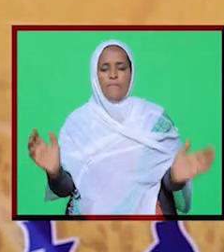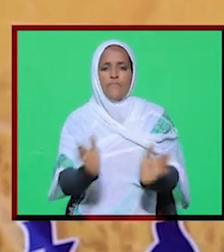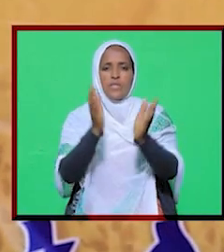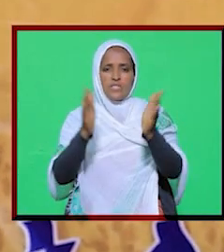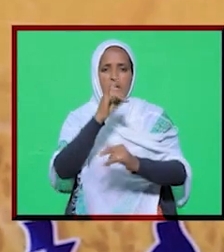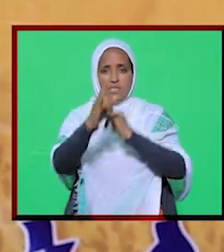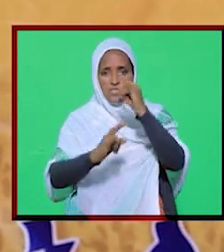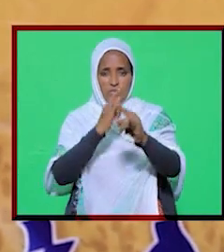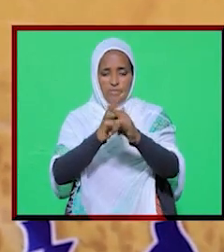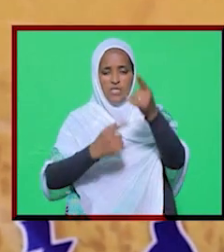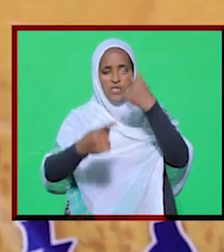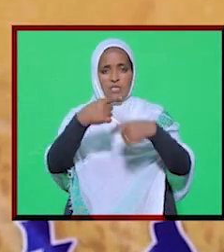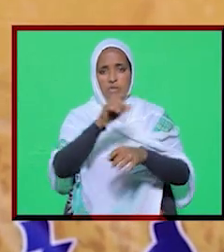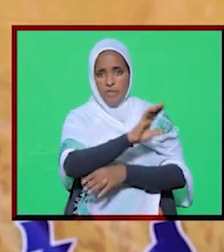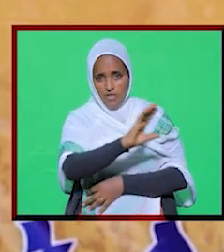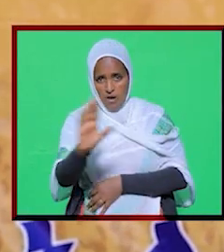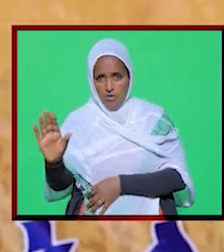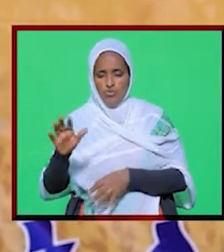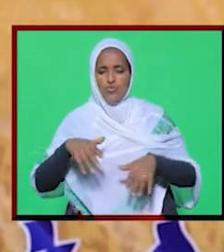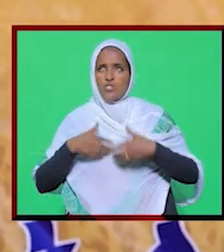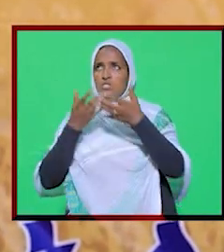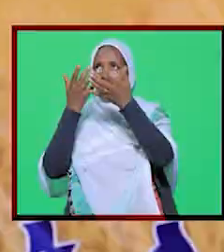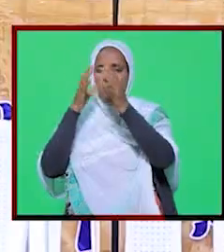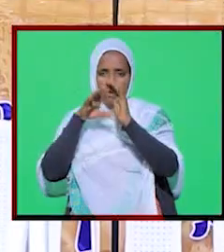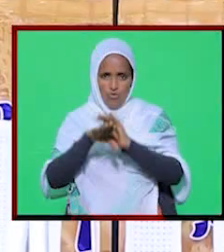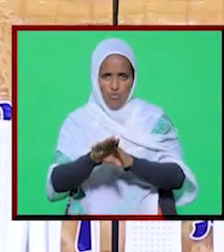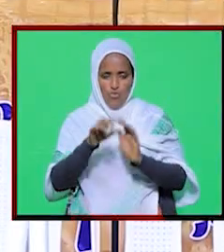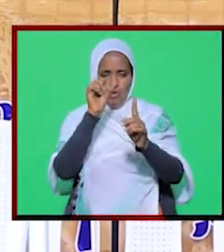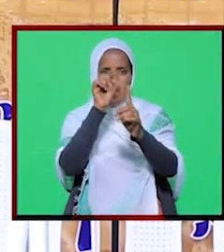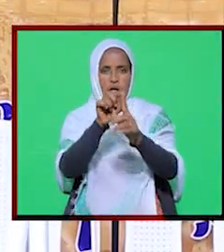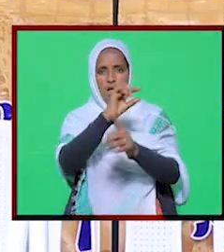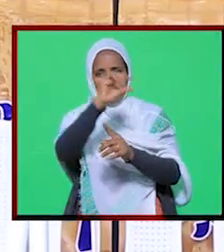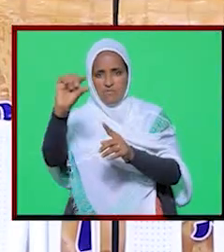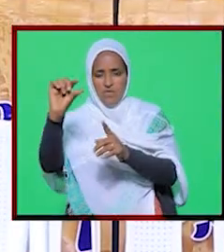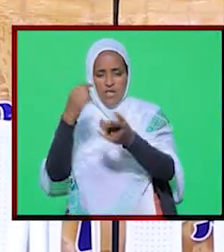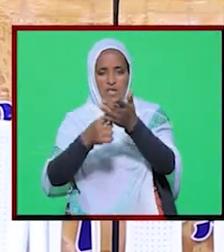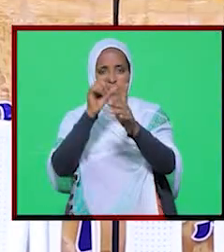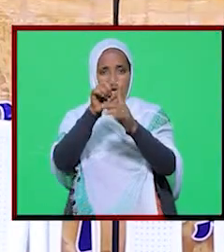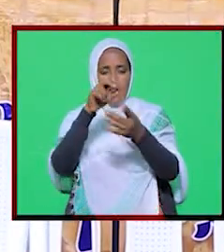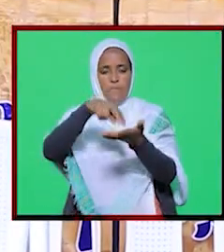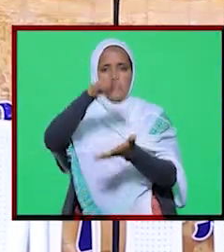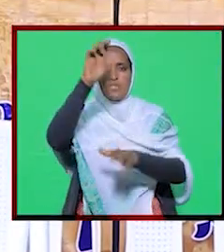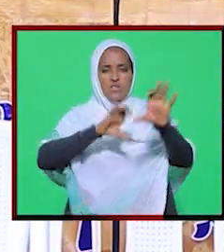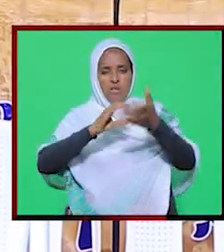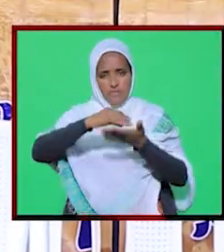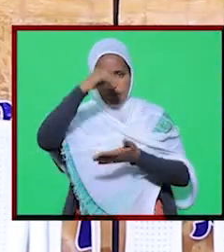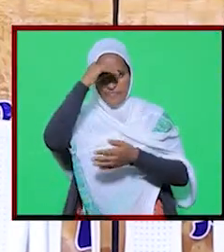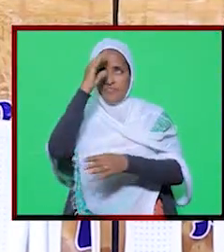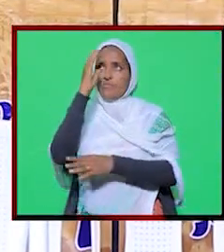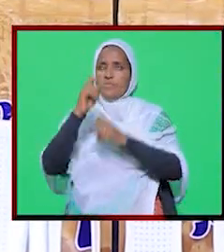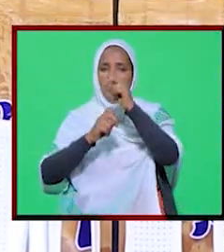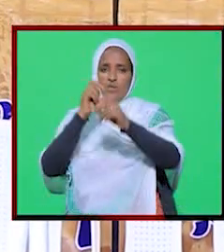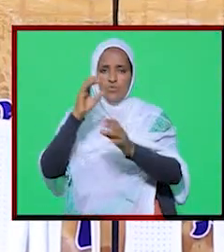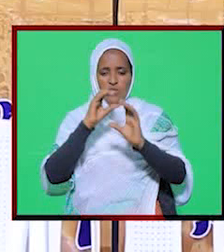የመጽናናት ዘመን እንዲመጣላችሁ ንስሐ ግቡ የሚል ቃል ነው። ይህንን ቃል መነሻ አድርገን እንማራለን። እግዚአብሔር